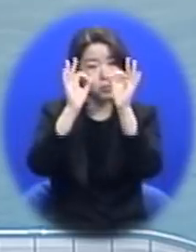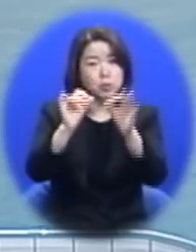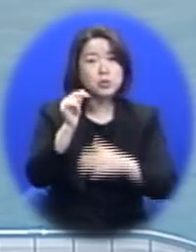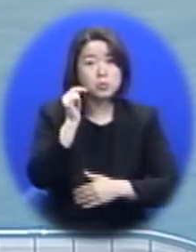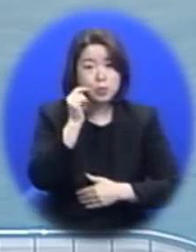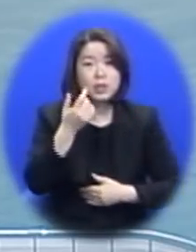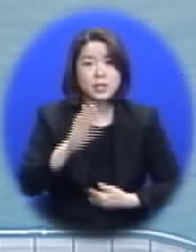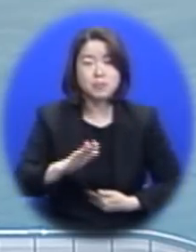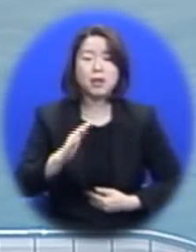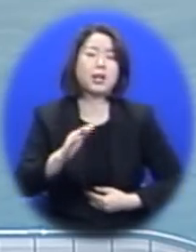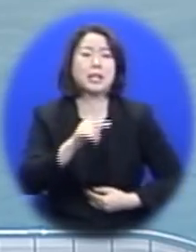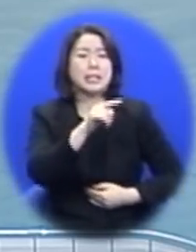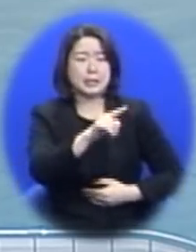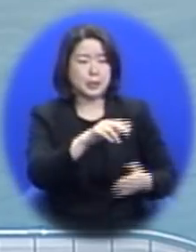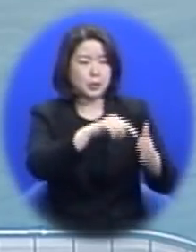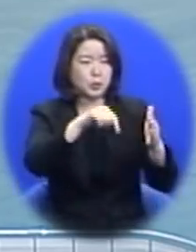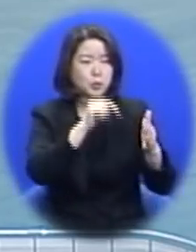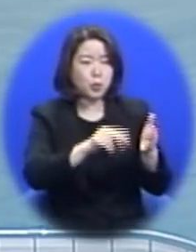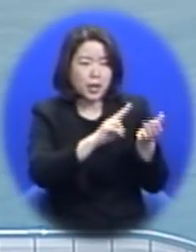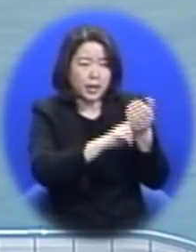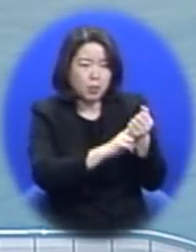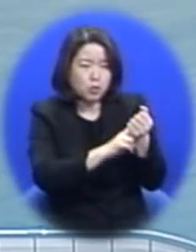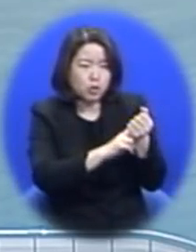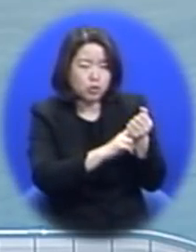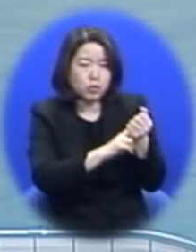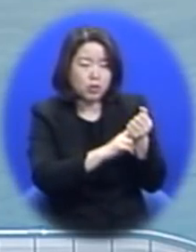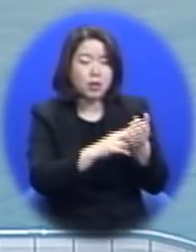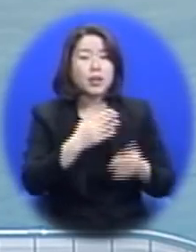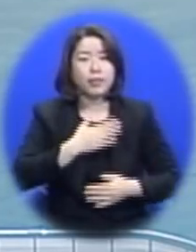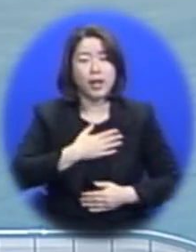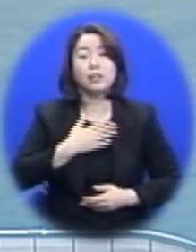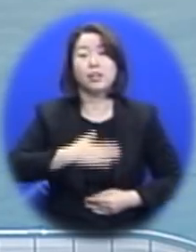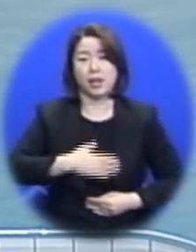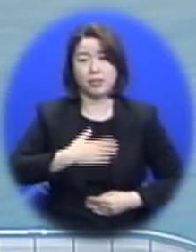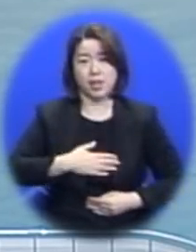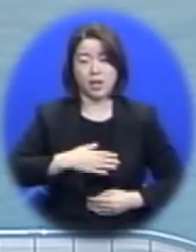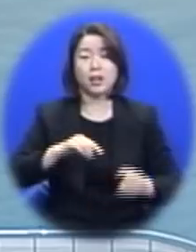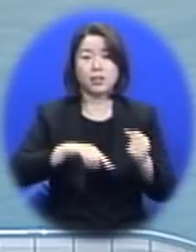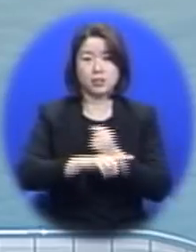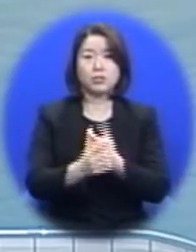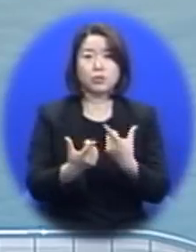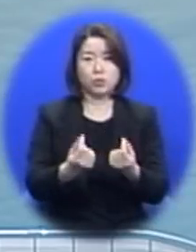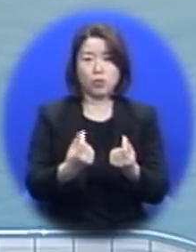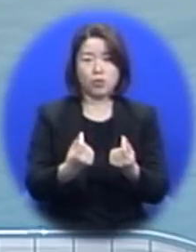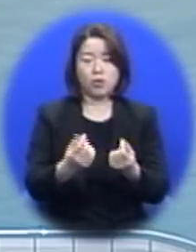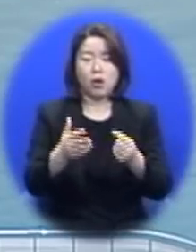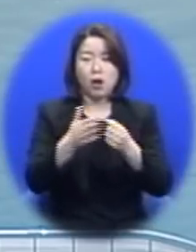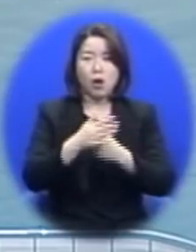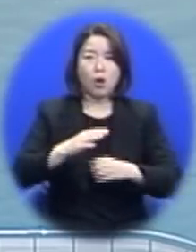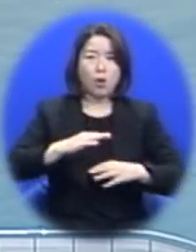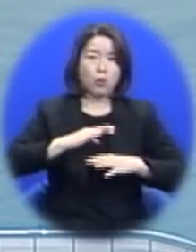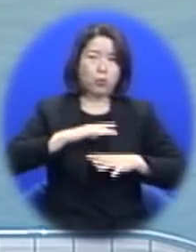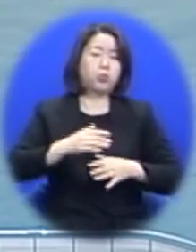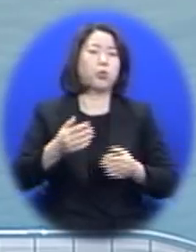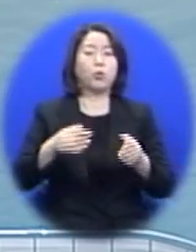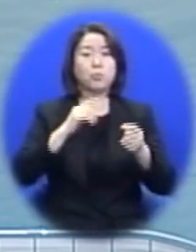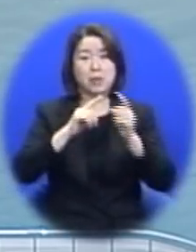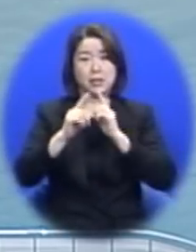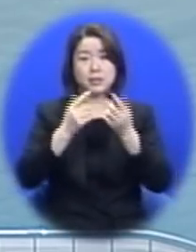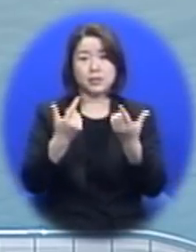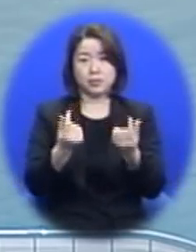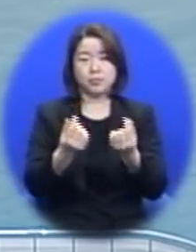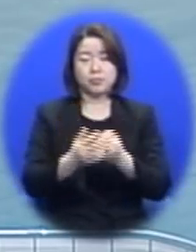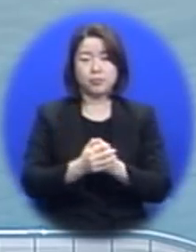감추어진 거, 드러나지 않은 것을 나는 안다 그런 뜻입니다. 그러니 두려운 말씀이죠. 2절에